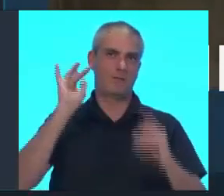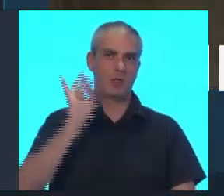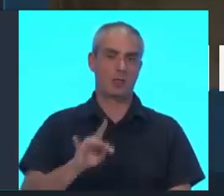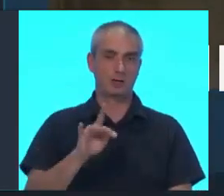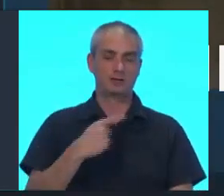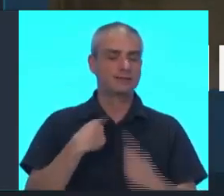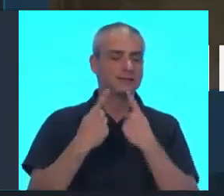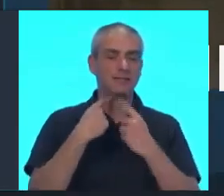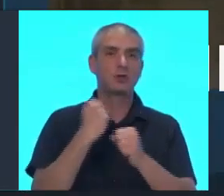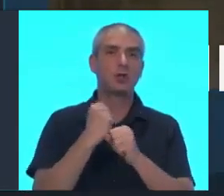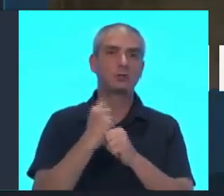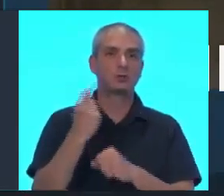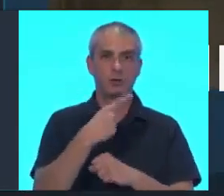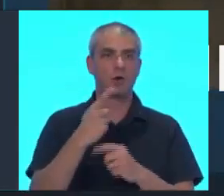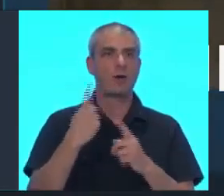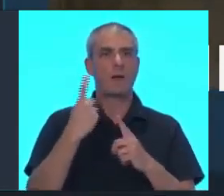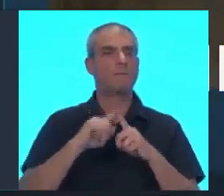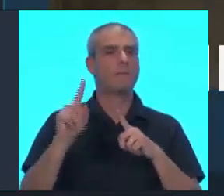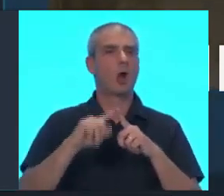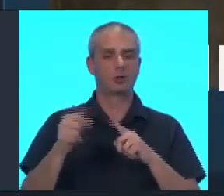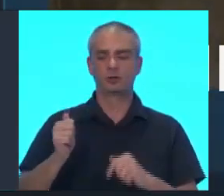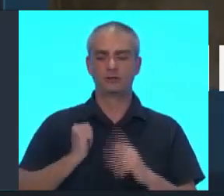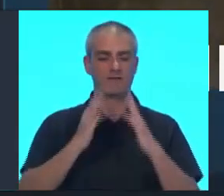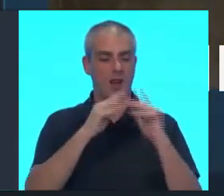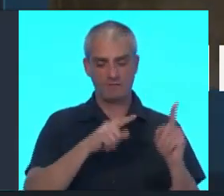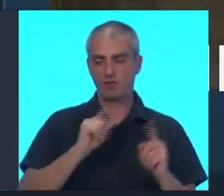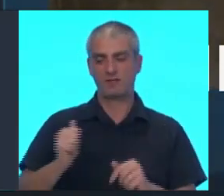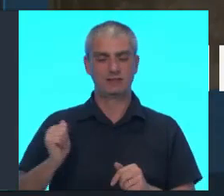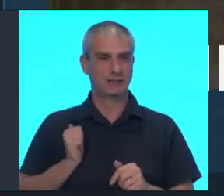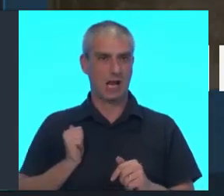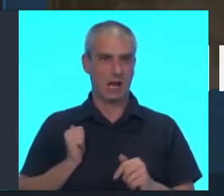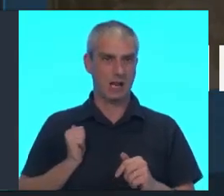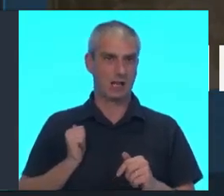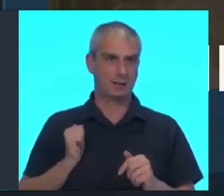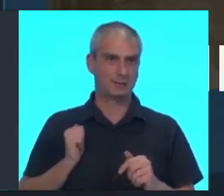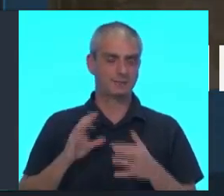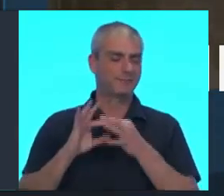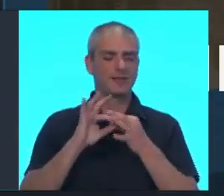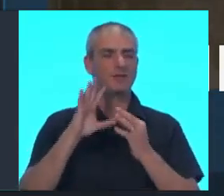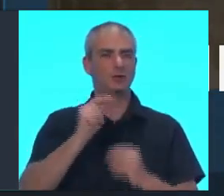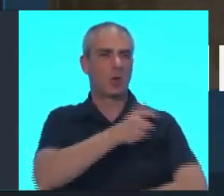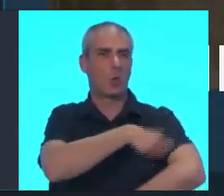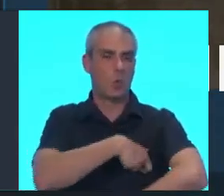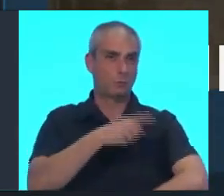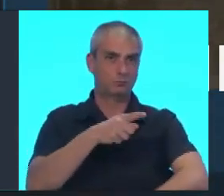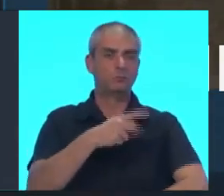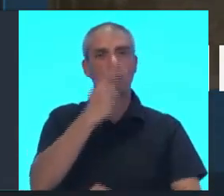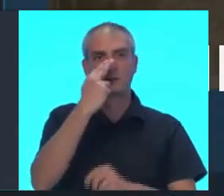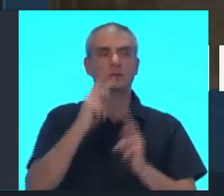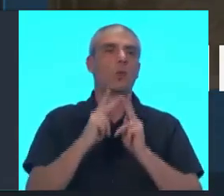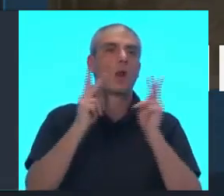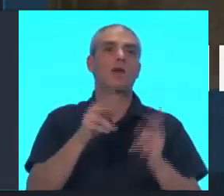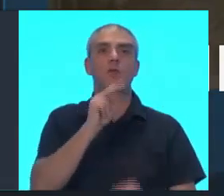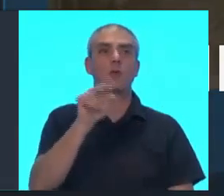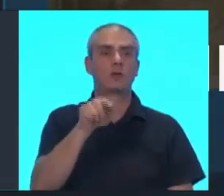ובשיחות שהתקיימו השבוע, שיחות חודשיות בין צבא לבנון לבין צהל בתיווך של יוניפיל, ניסו שם לפתור את הסוגיה הזאת,